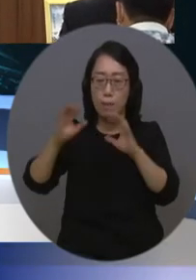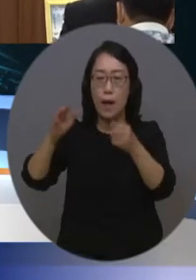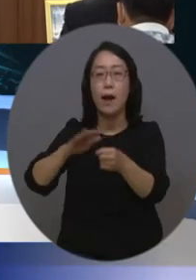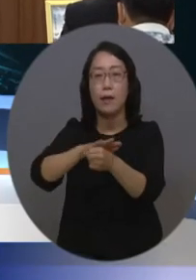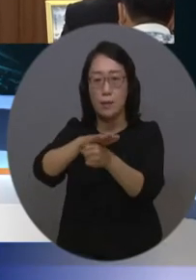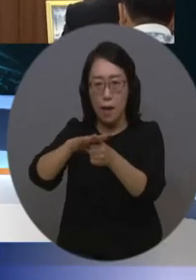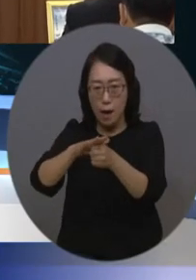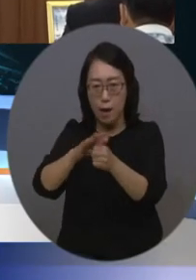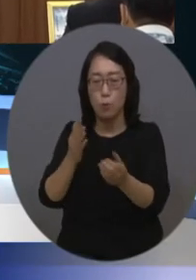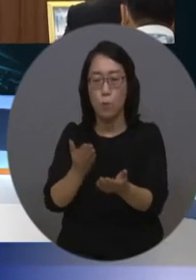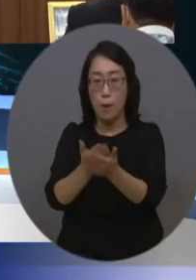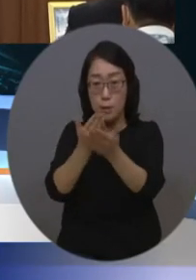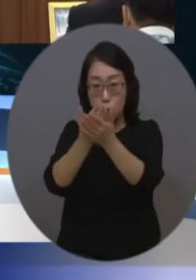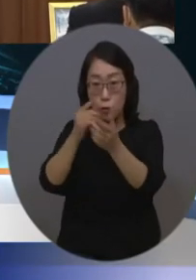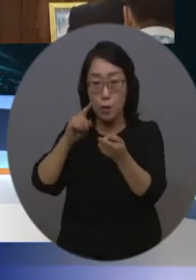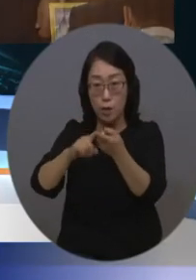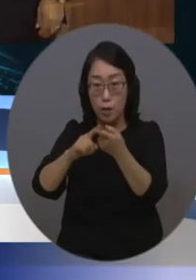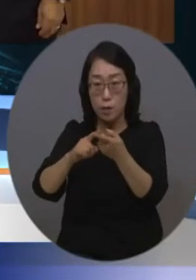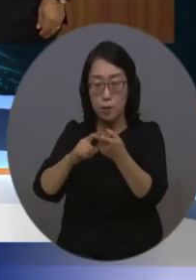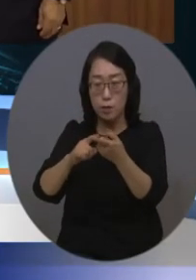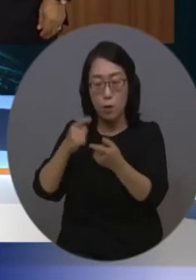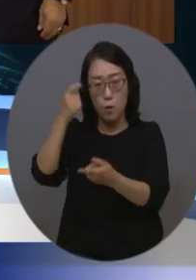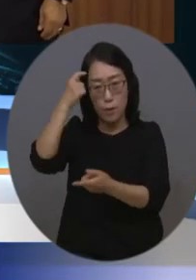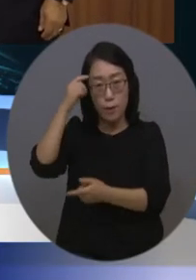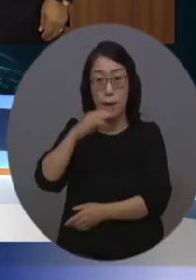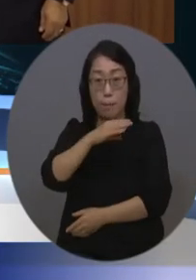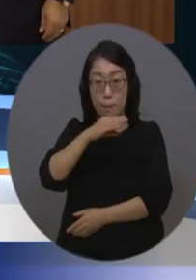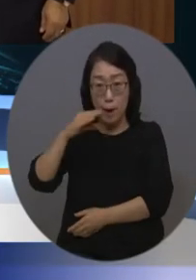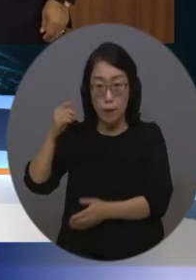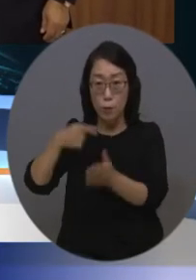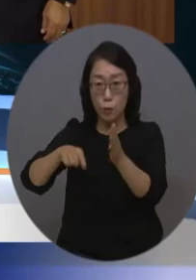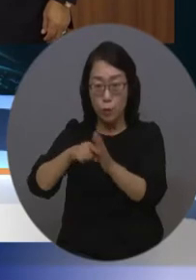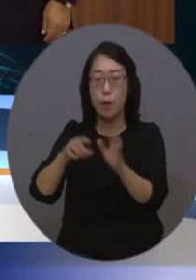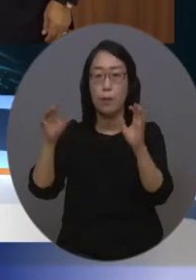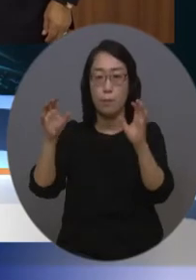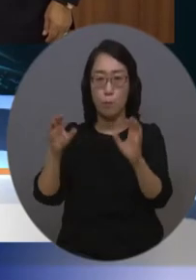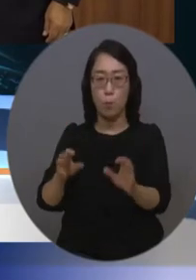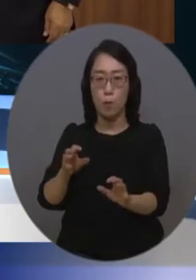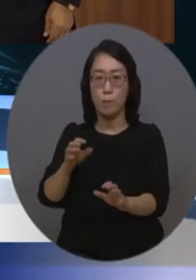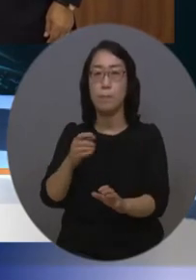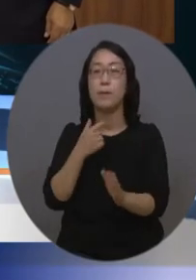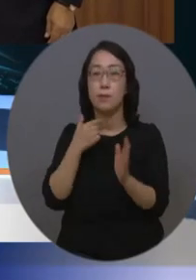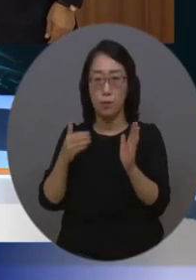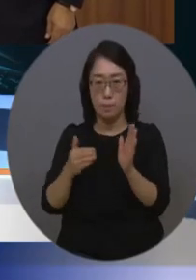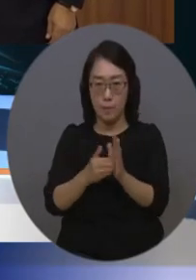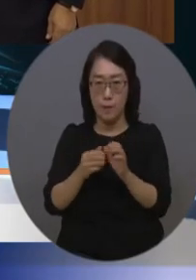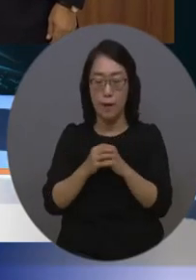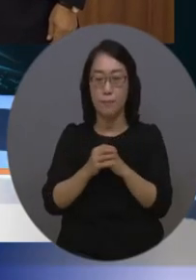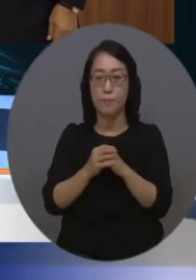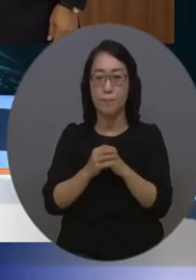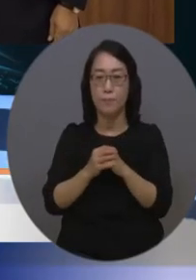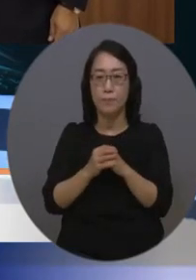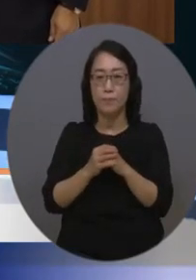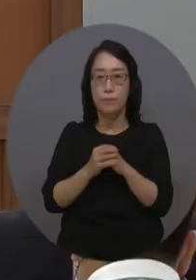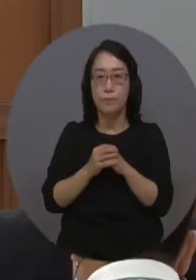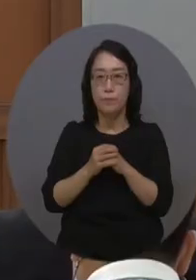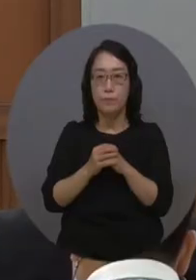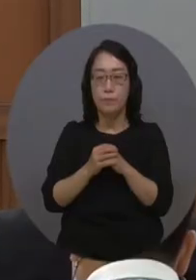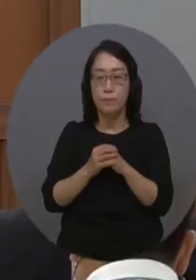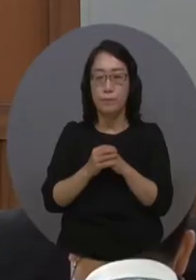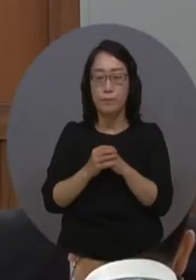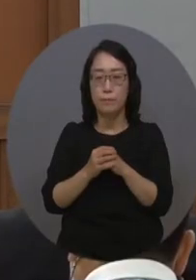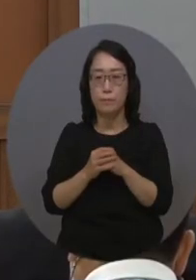국가 발전에 대한 올바른 가치관을 나누는 자리가 마련됐습니다. 보도에 조은빈 기자입니다.